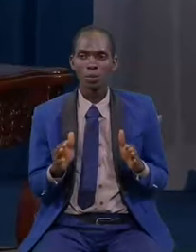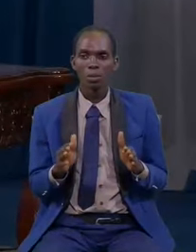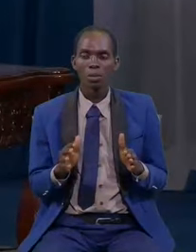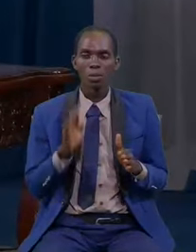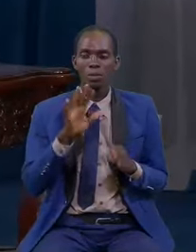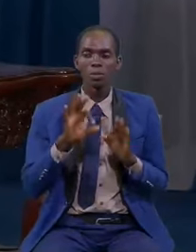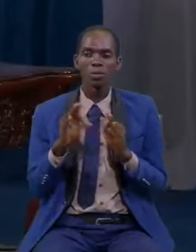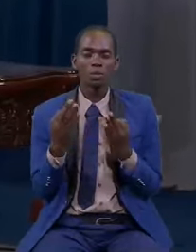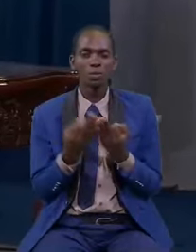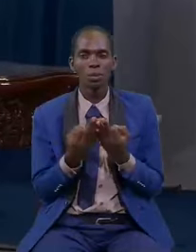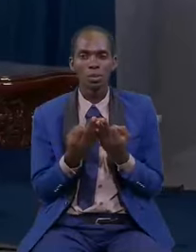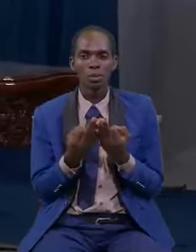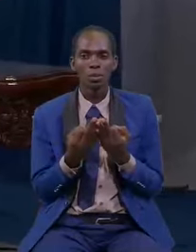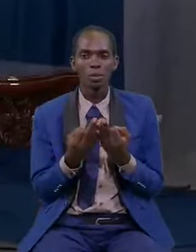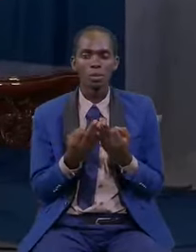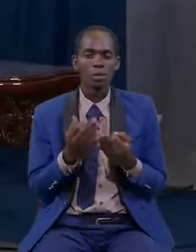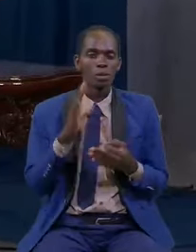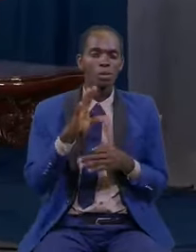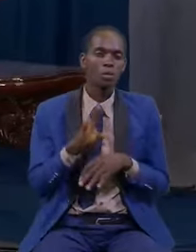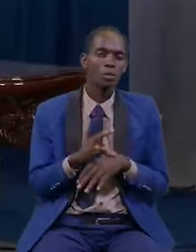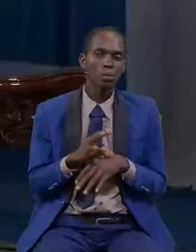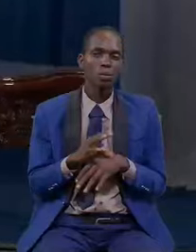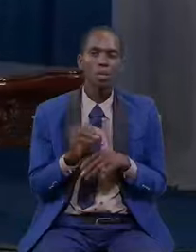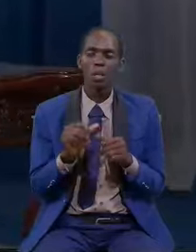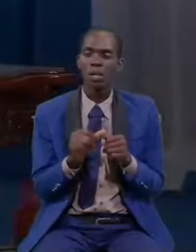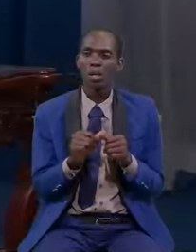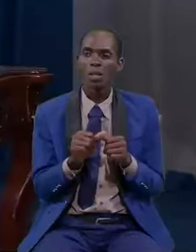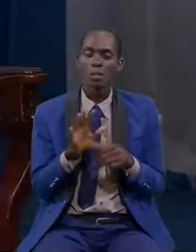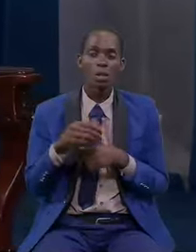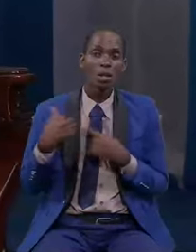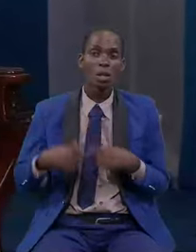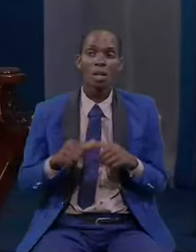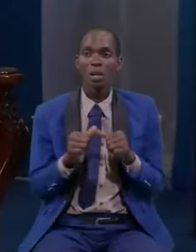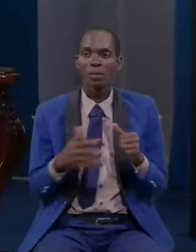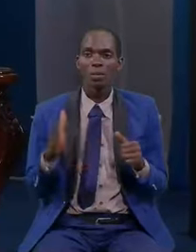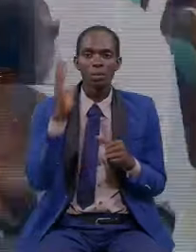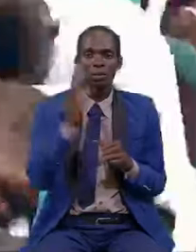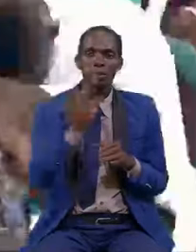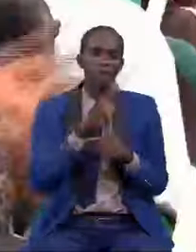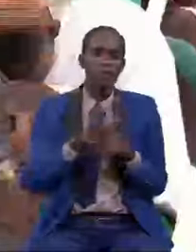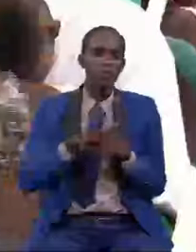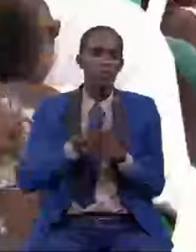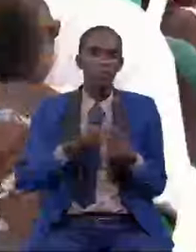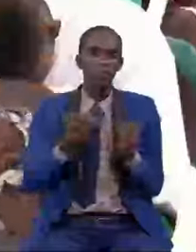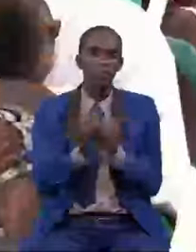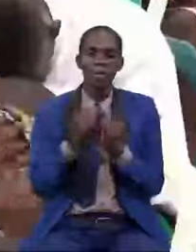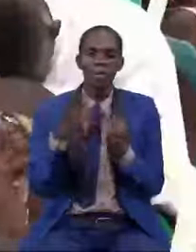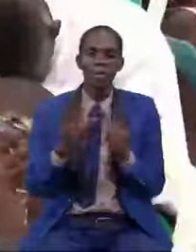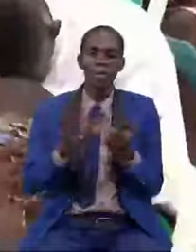votre maisonnée, votre temple, tout sera rempli de la gloire de Dieu.